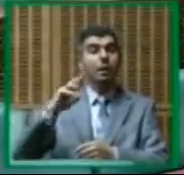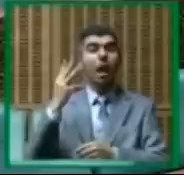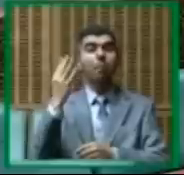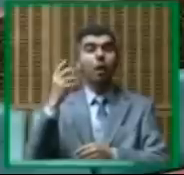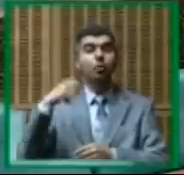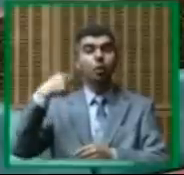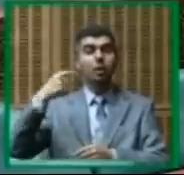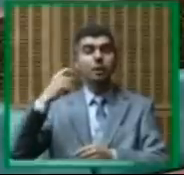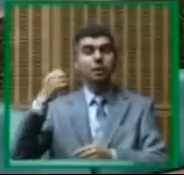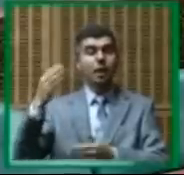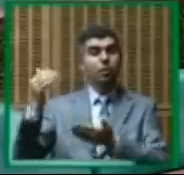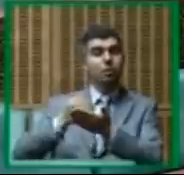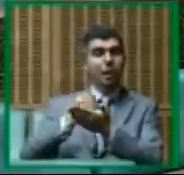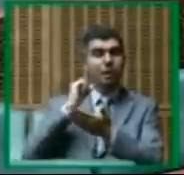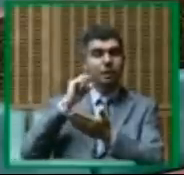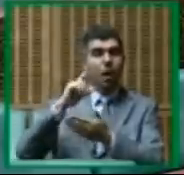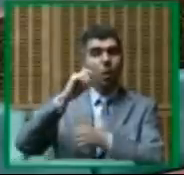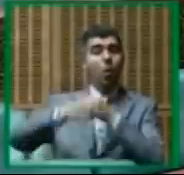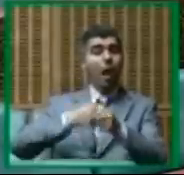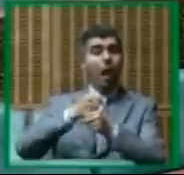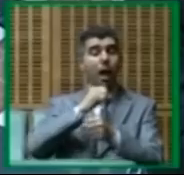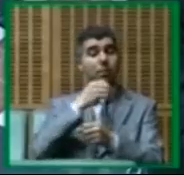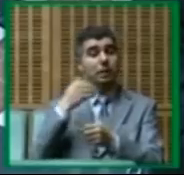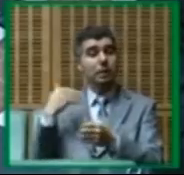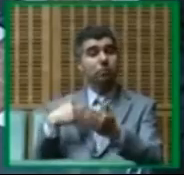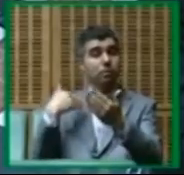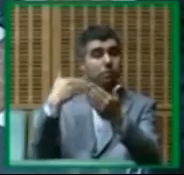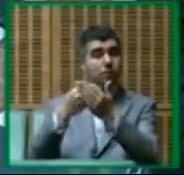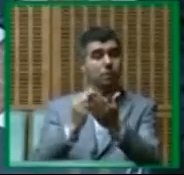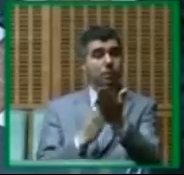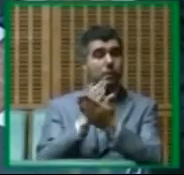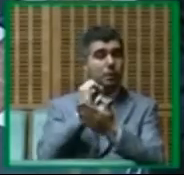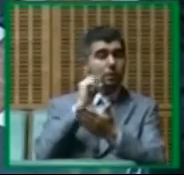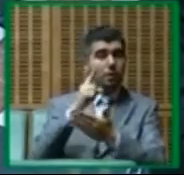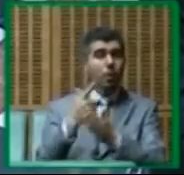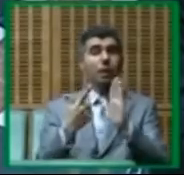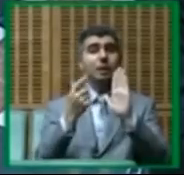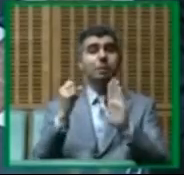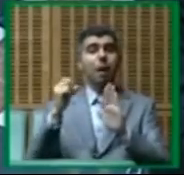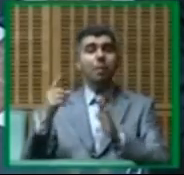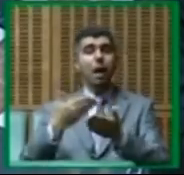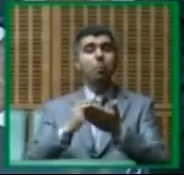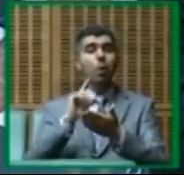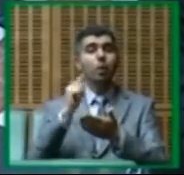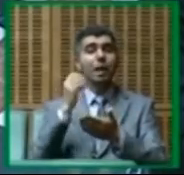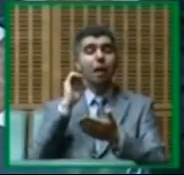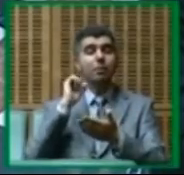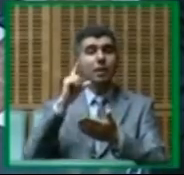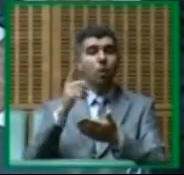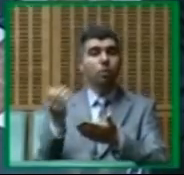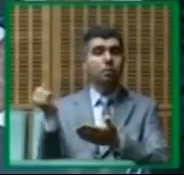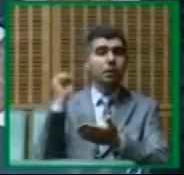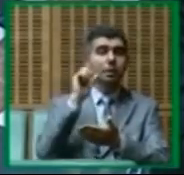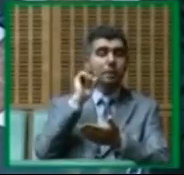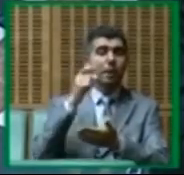وربع شهور ديال هذه السنة وربع شهور ديال السنة الماضية، زدنا 700 مليون درهم دخيناها في الإرجاع ديال الضريبة. ثامنا معالجة